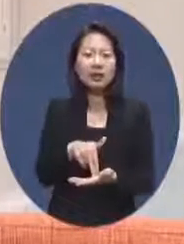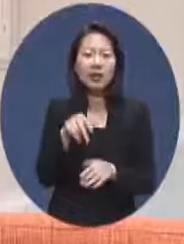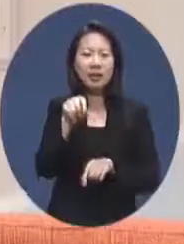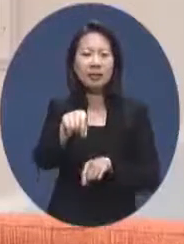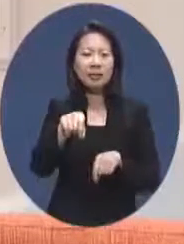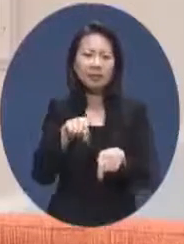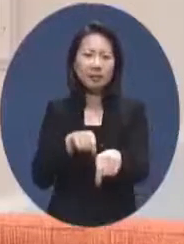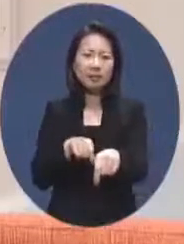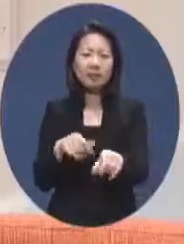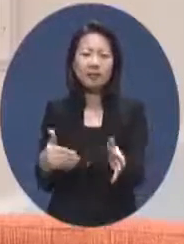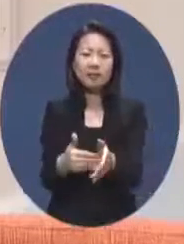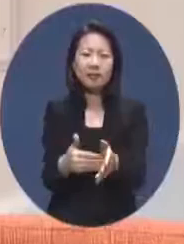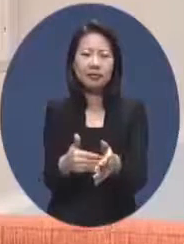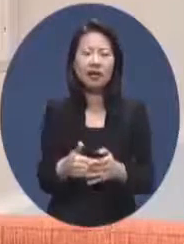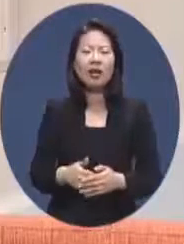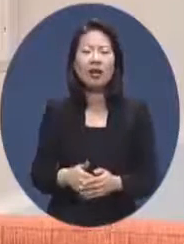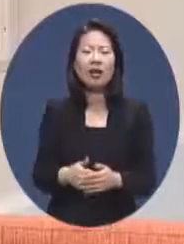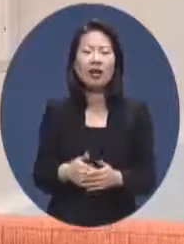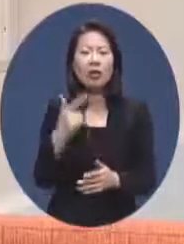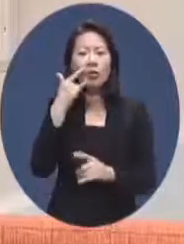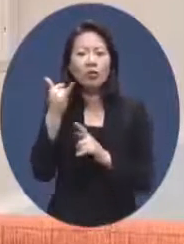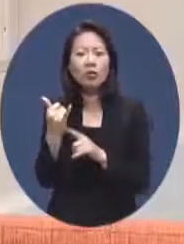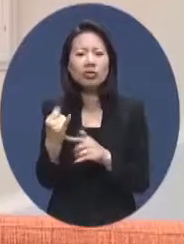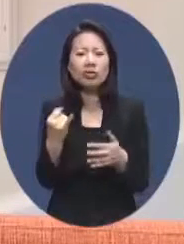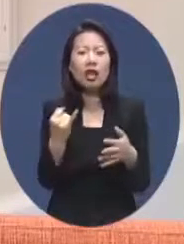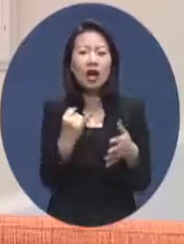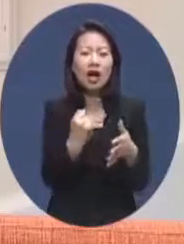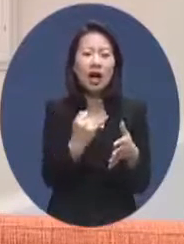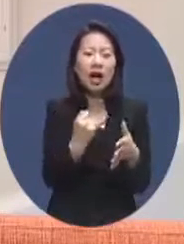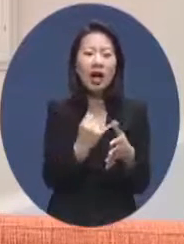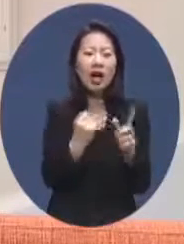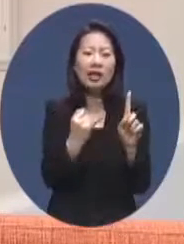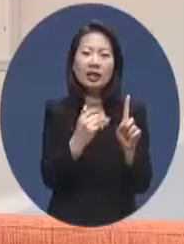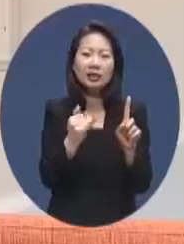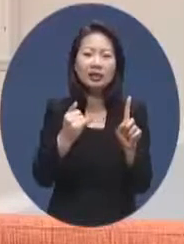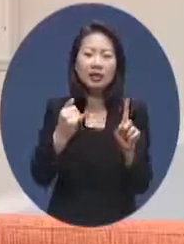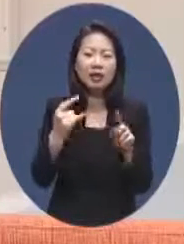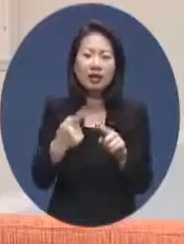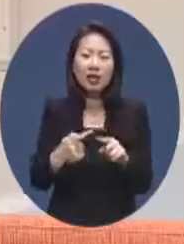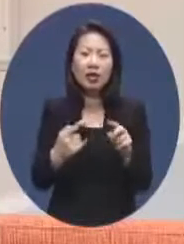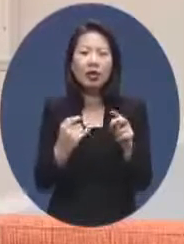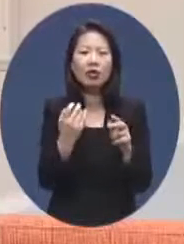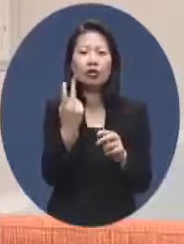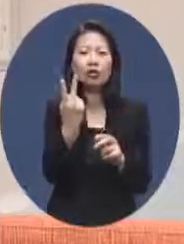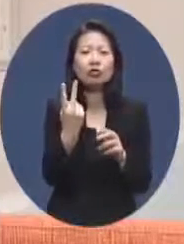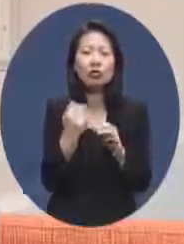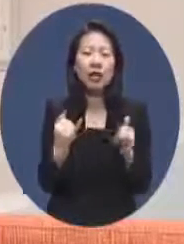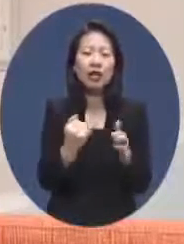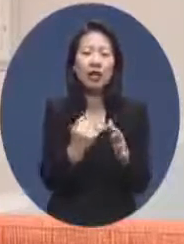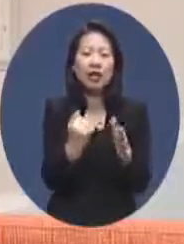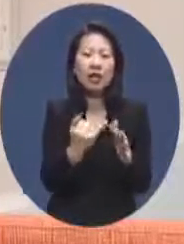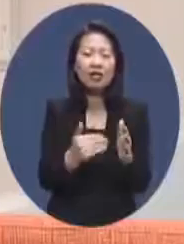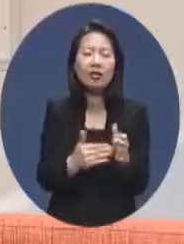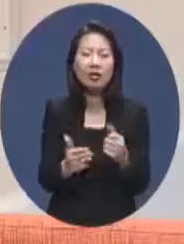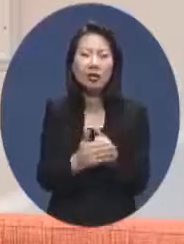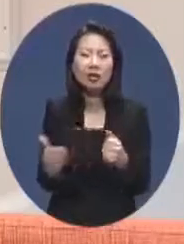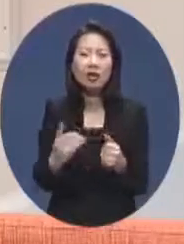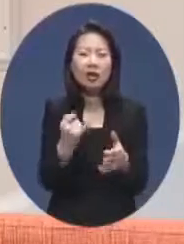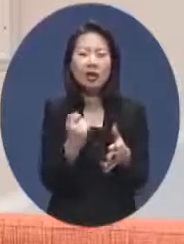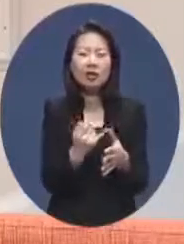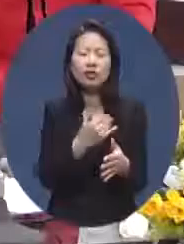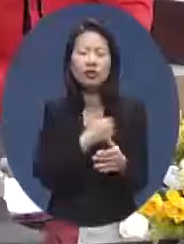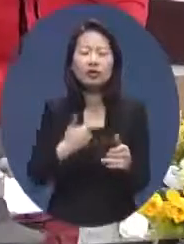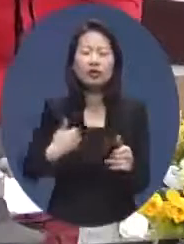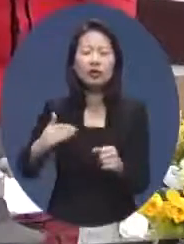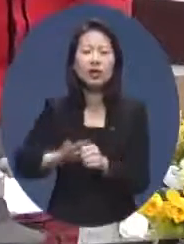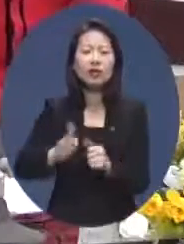바뀌어버린 거거든요. 아이가 하나에다 둘이 된 거거든요. 그런 것 때문에 사실은 아이한테 줘야 되는 것을 잘못 주고 계시는 건 분명해요. 그